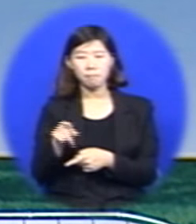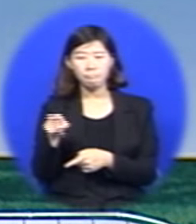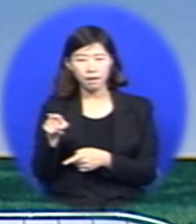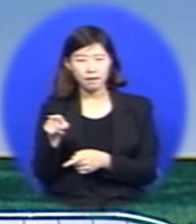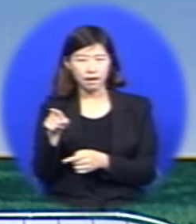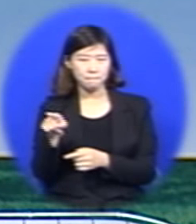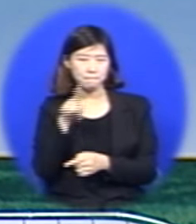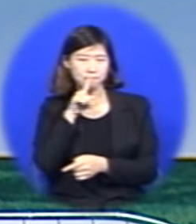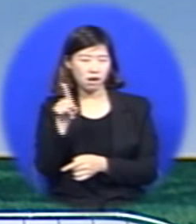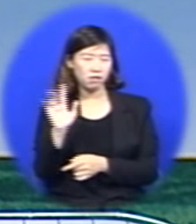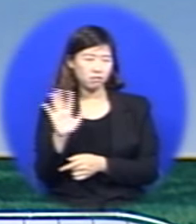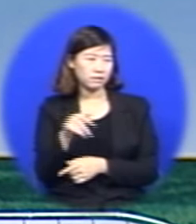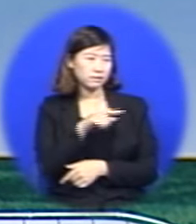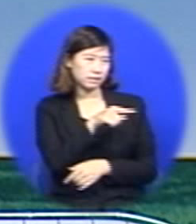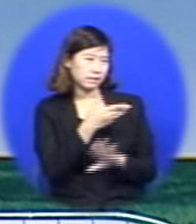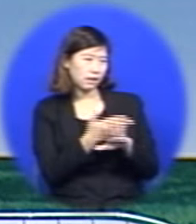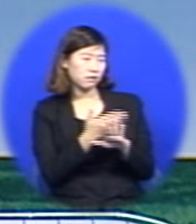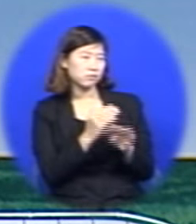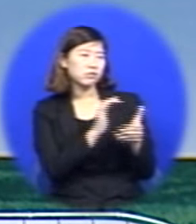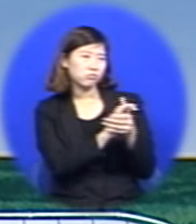제3자에게 말을 할 때